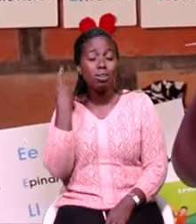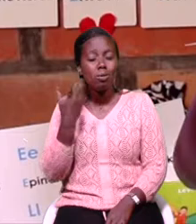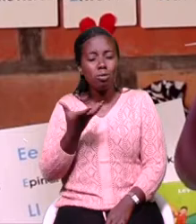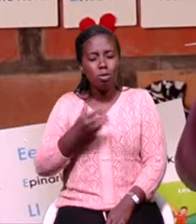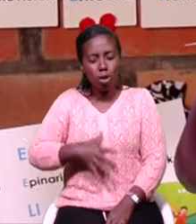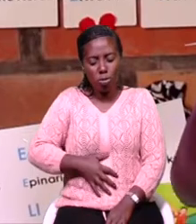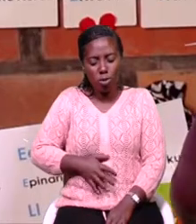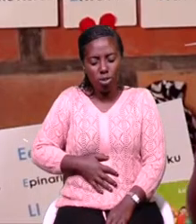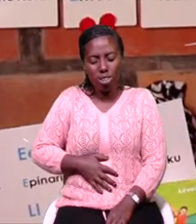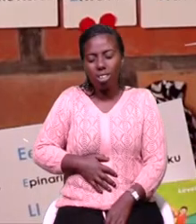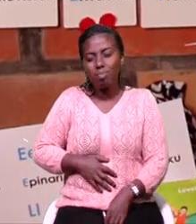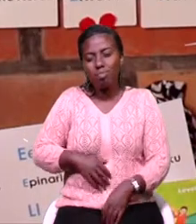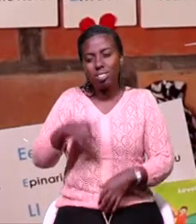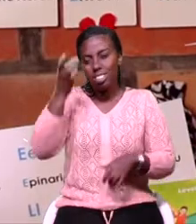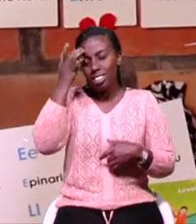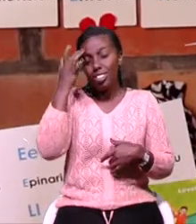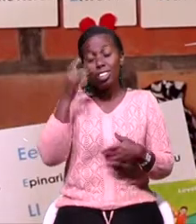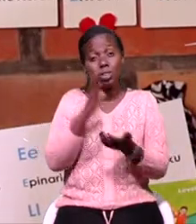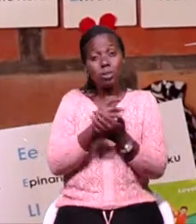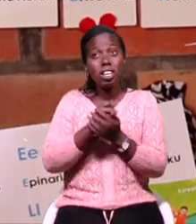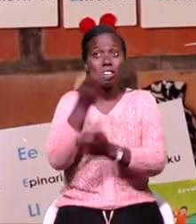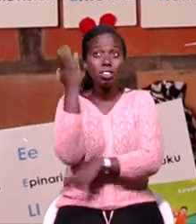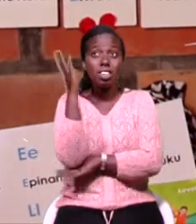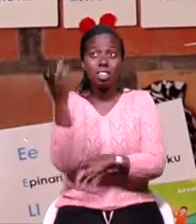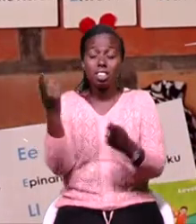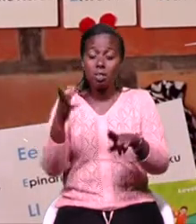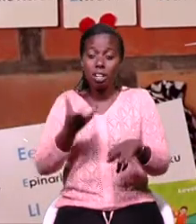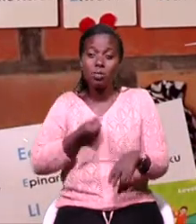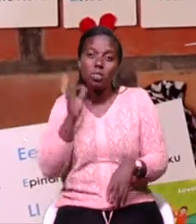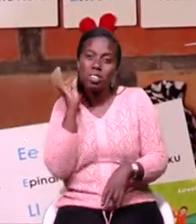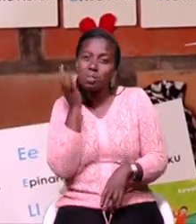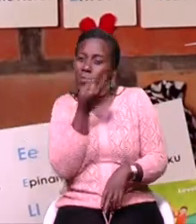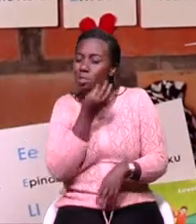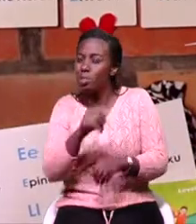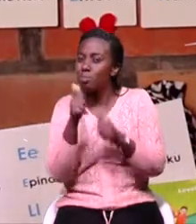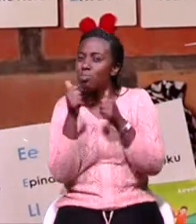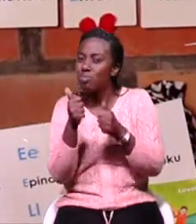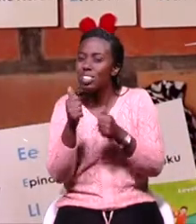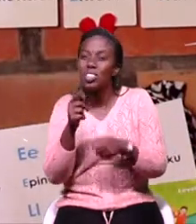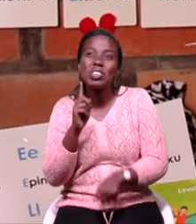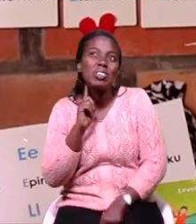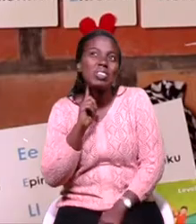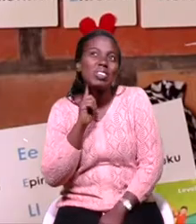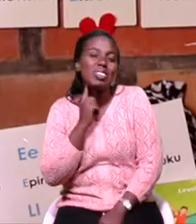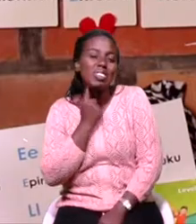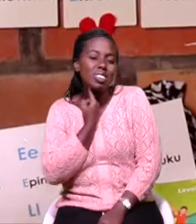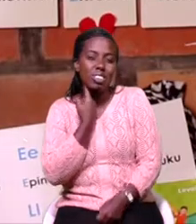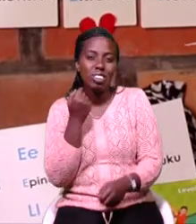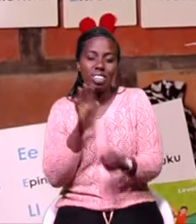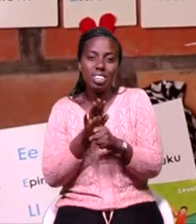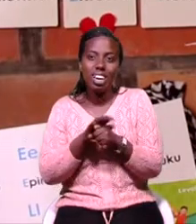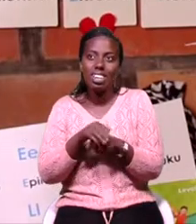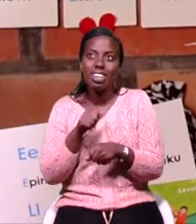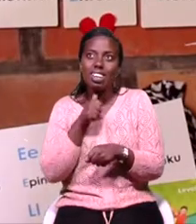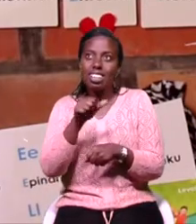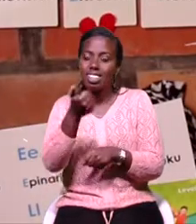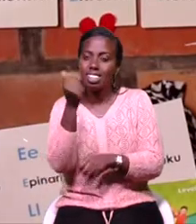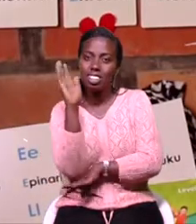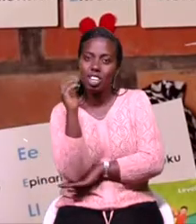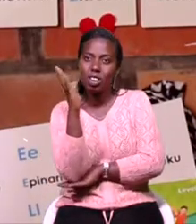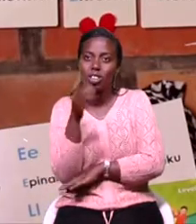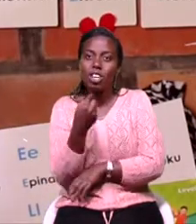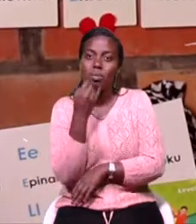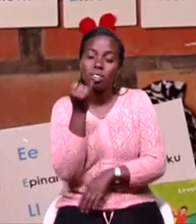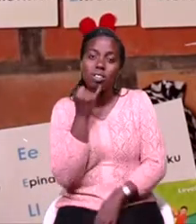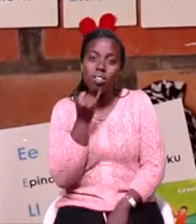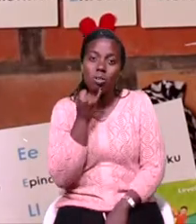nda haramwishe. Igiti kubera ko cyabaga gifite imbuto nziza cyane ziryoshye, igiti nta kindi cyataga gikora cyabwiraga